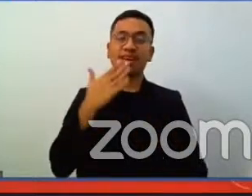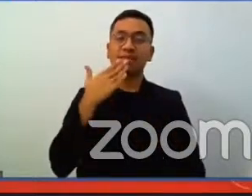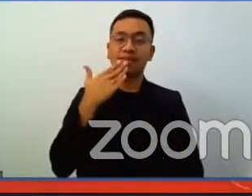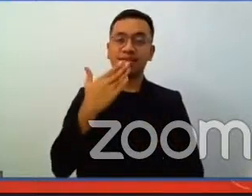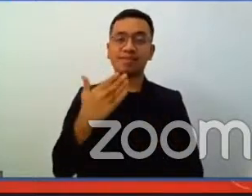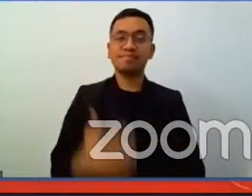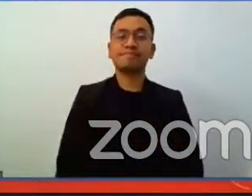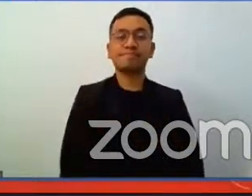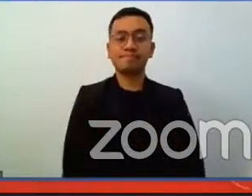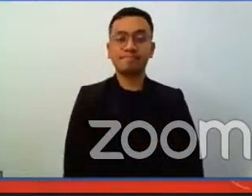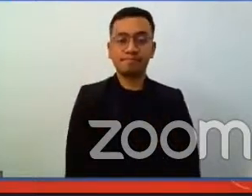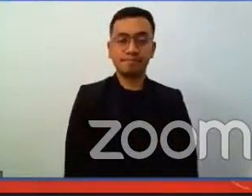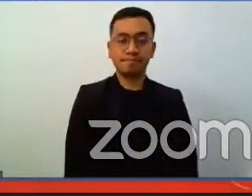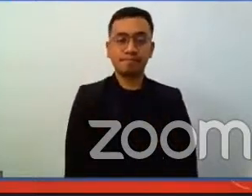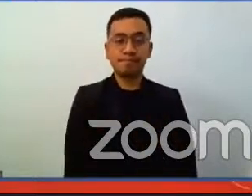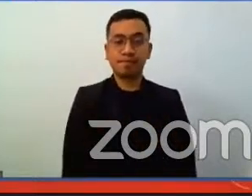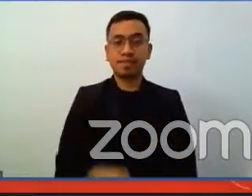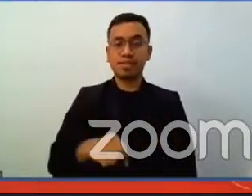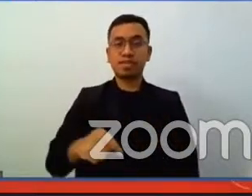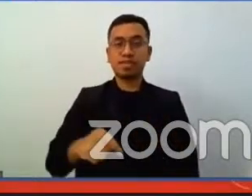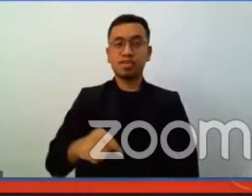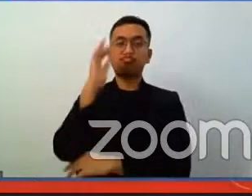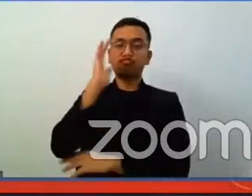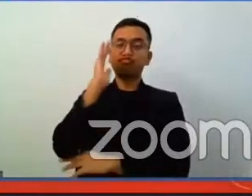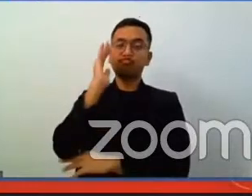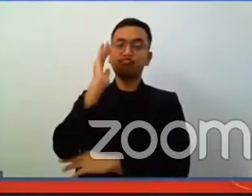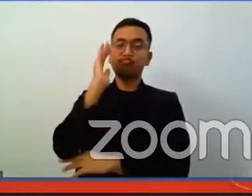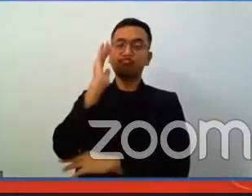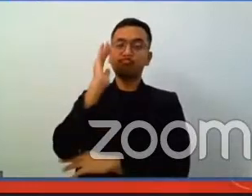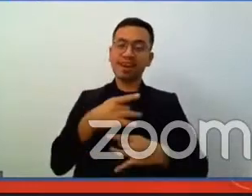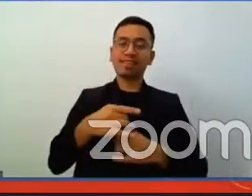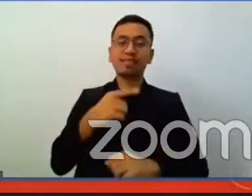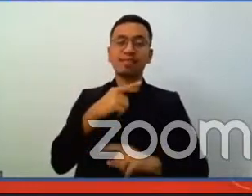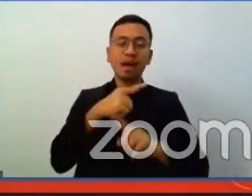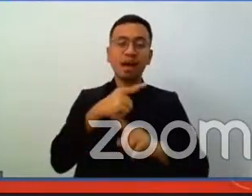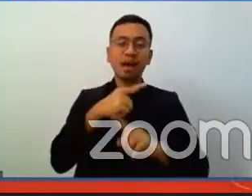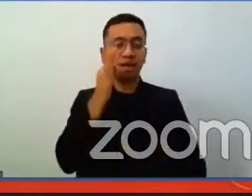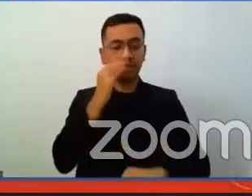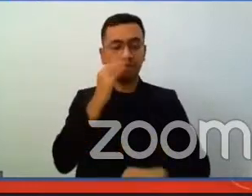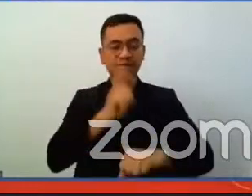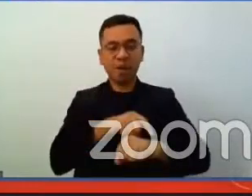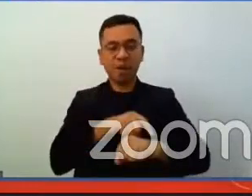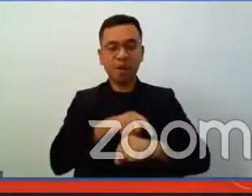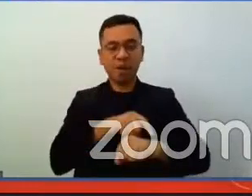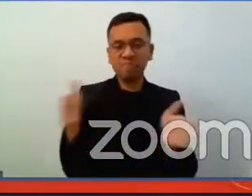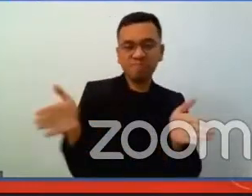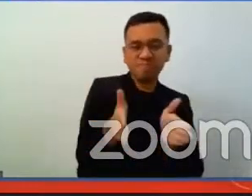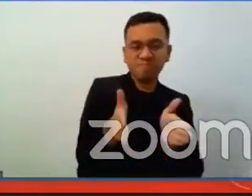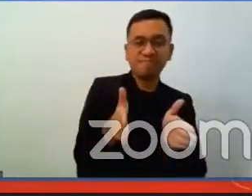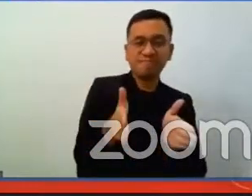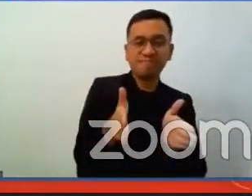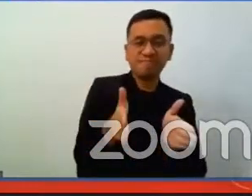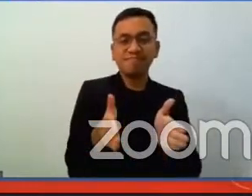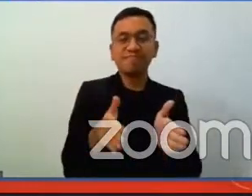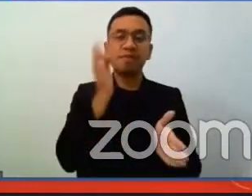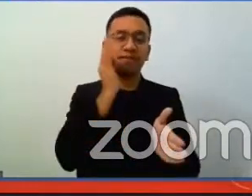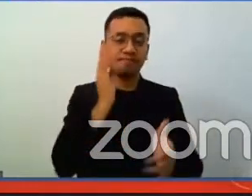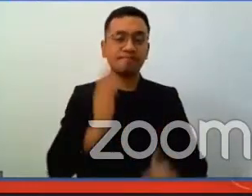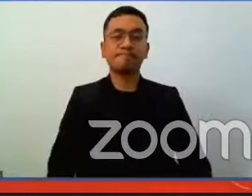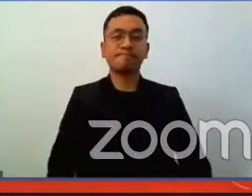Memang ini paparannya sangat menarik sekali, cuman waktunya sangat pendek sekali nih, Pak Ainun Najib. Iya, betul, Pak. Pendek,